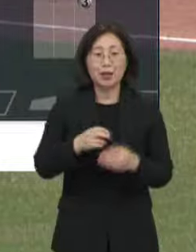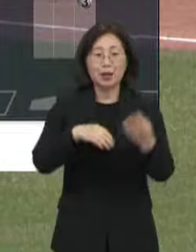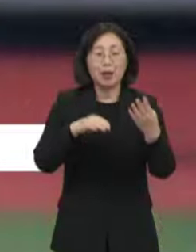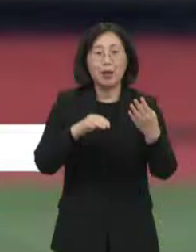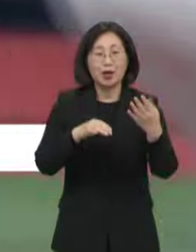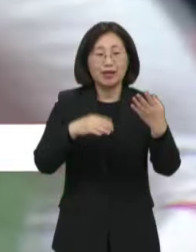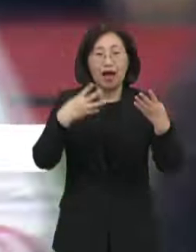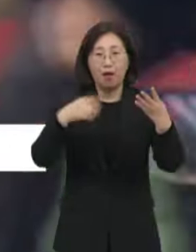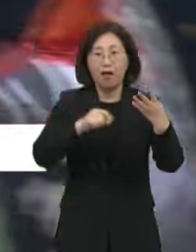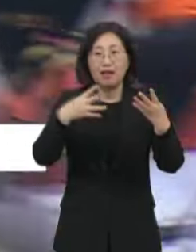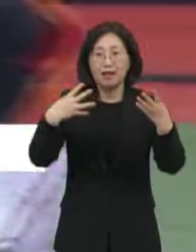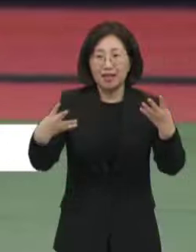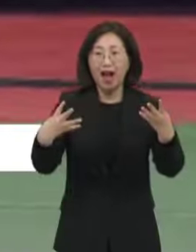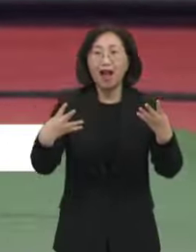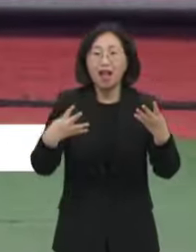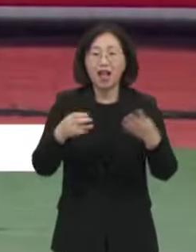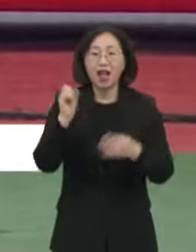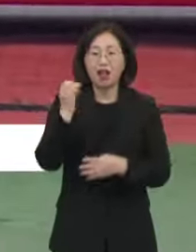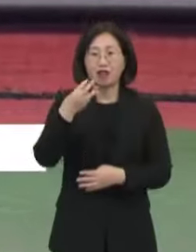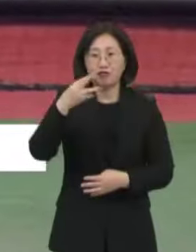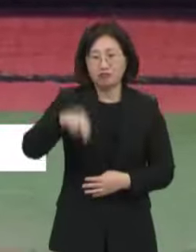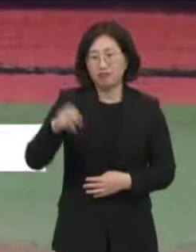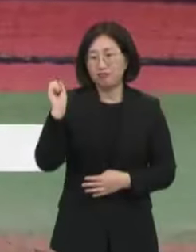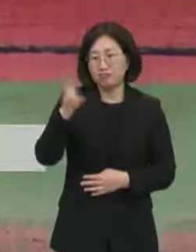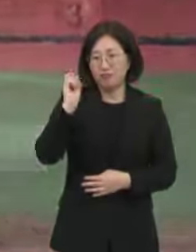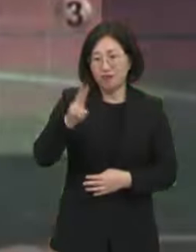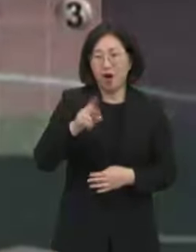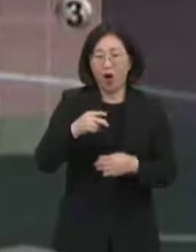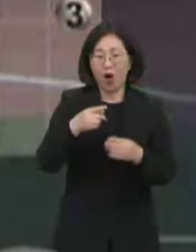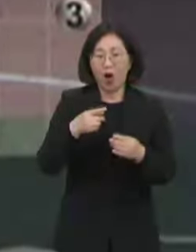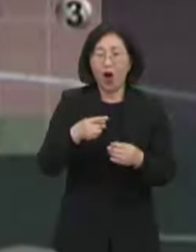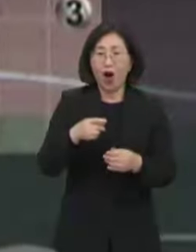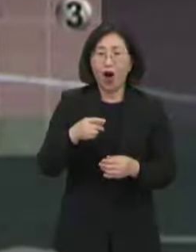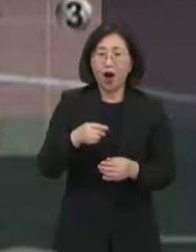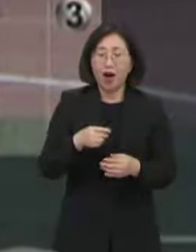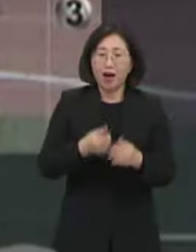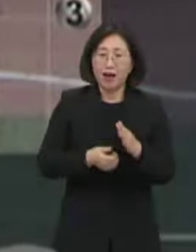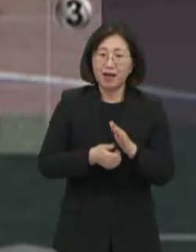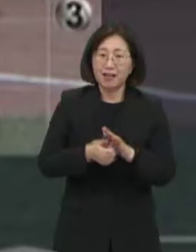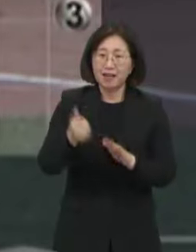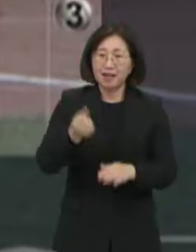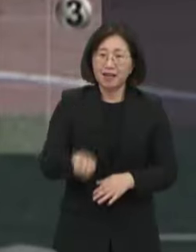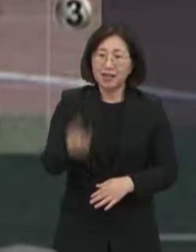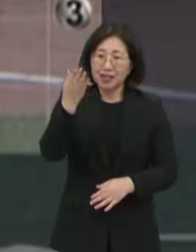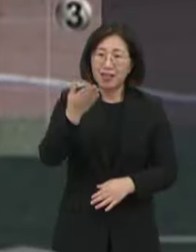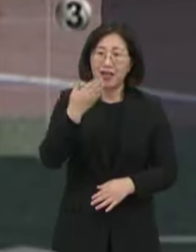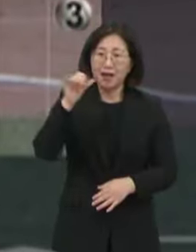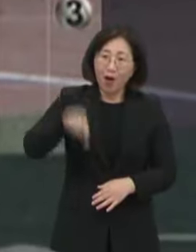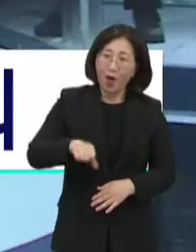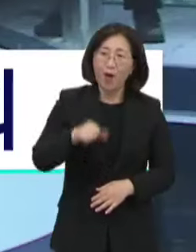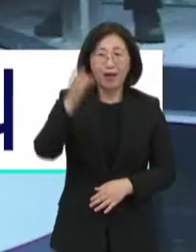복귀 첫 승 여부에도 팬들의 관심이 모아집니다. TJB 조형준입니다.